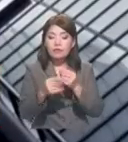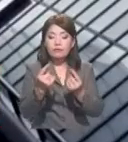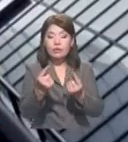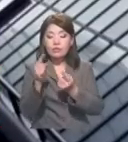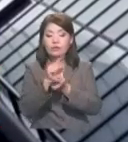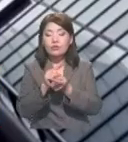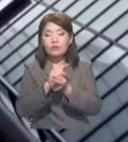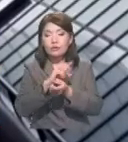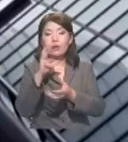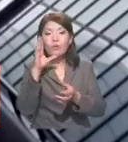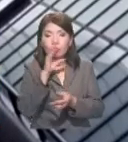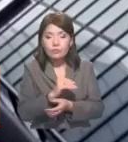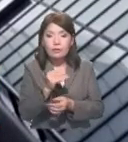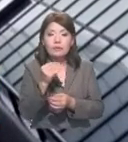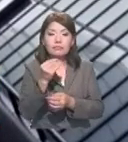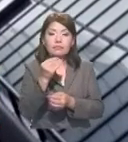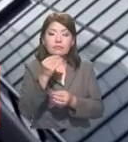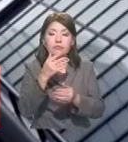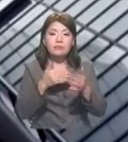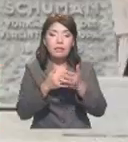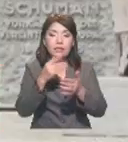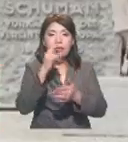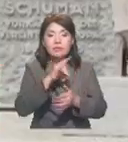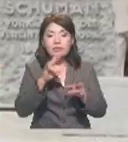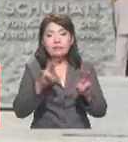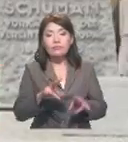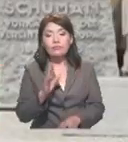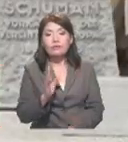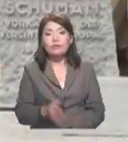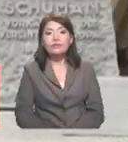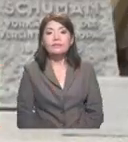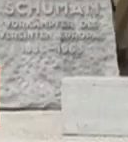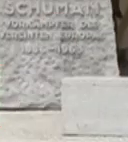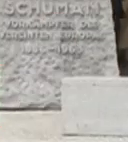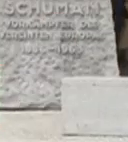в случае их успеха вряд ли останутся в пределах Казахстана. Анара Сумбаева, Астана Таймс.